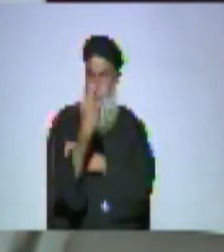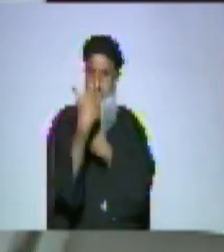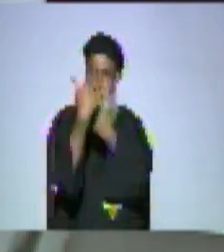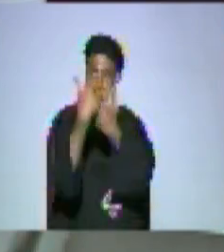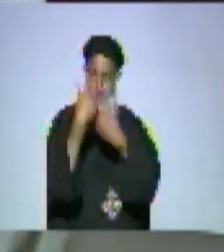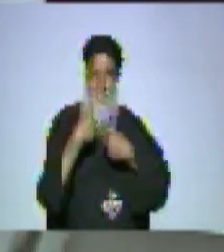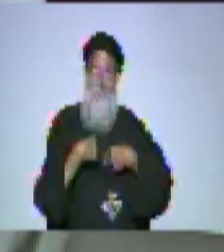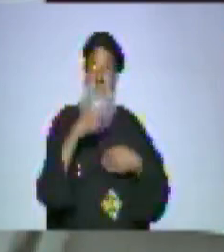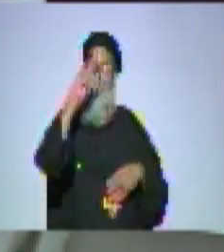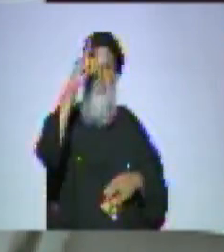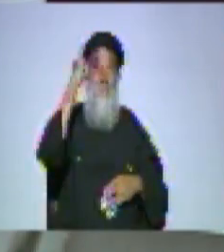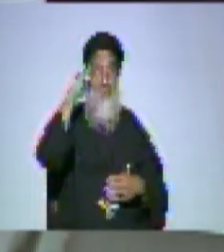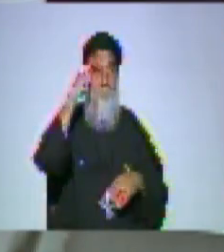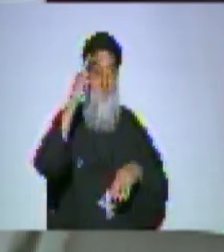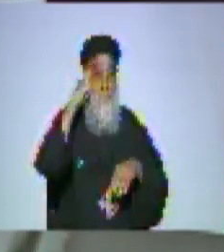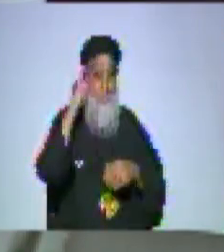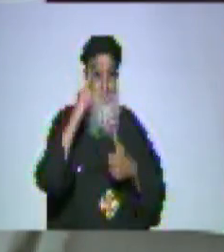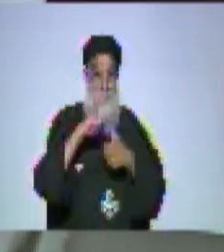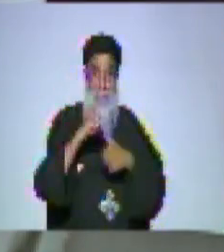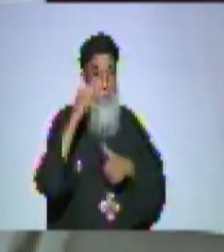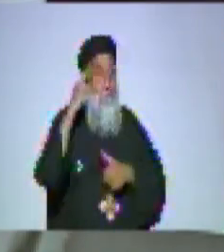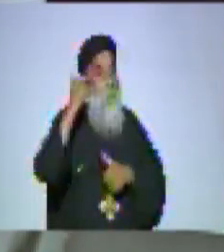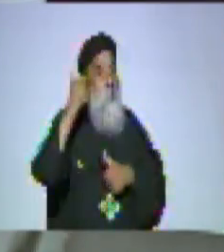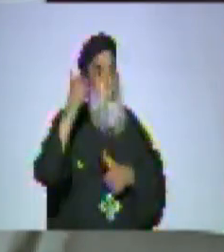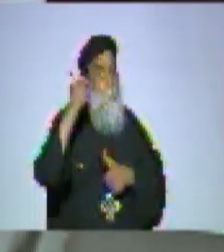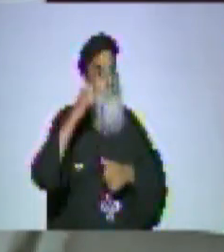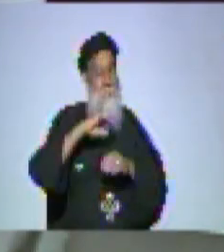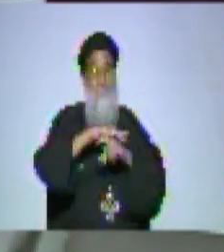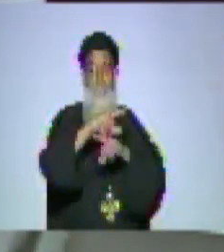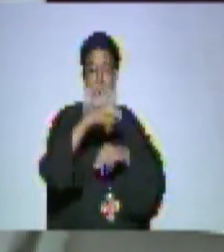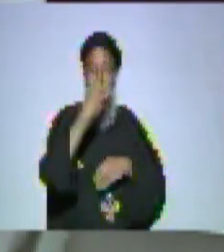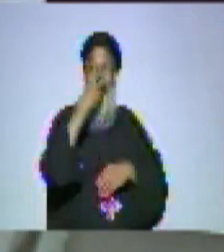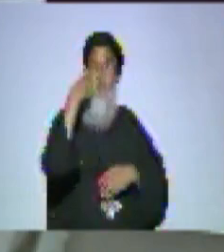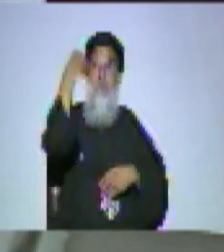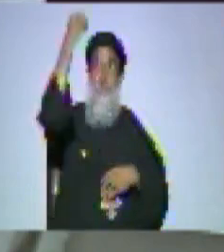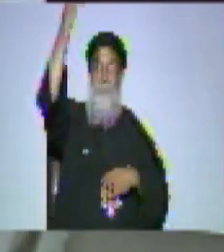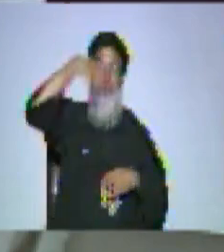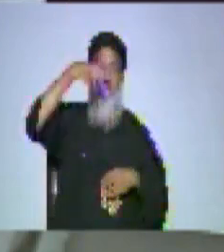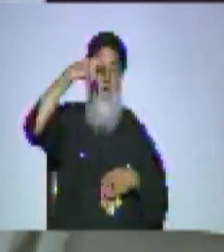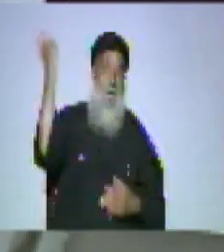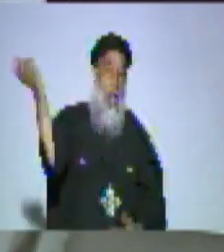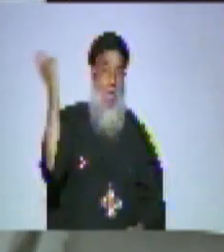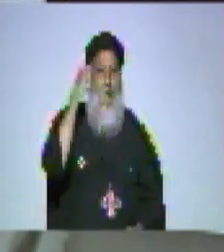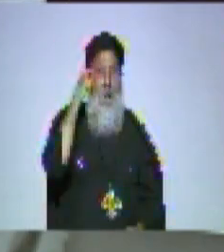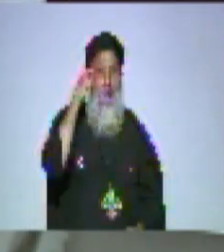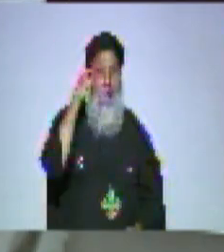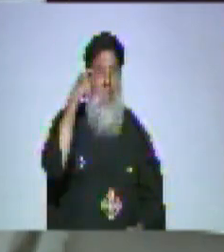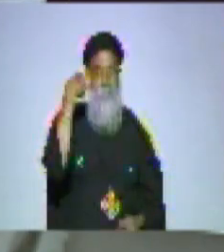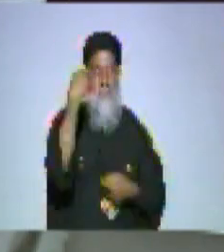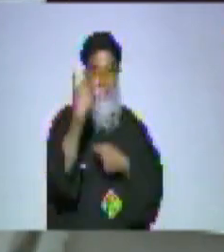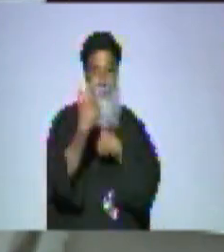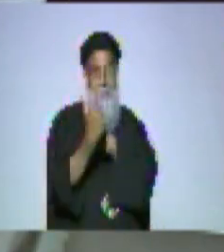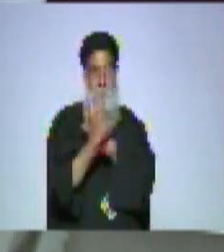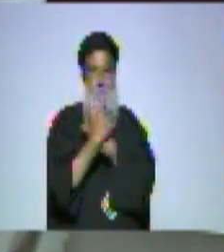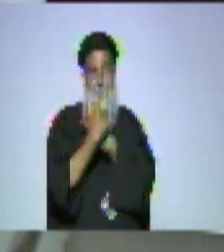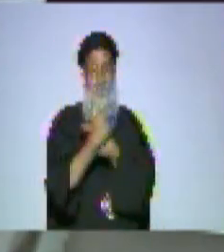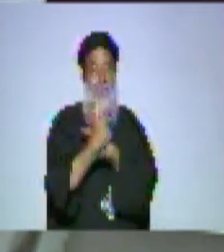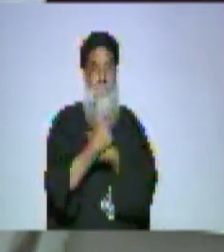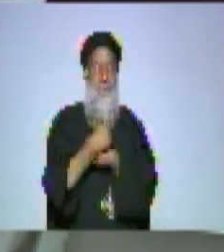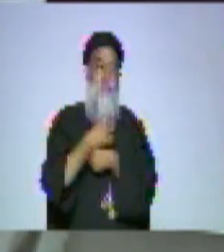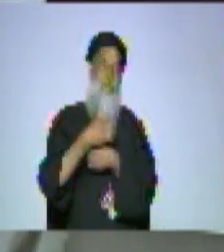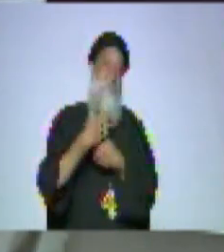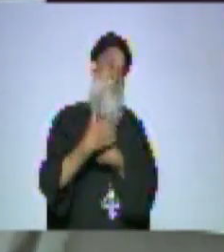شف حكمه الكنيسه وارشاد الروح القدس في الصلاه انه يقيم